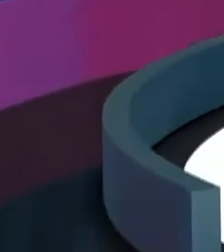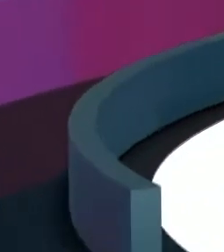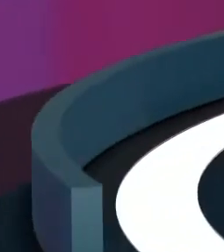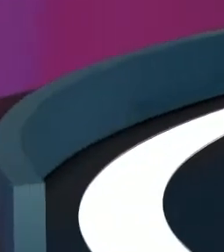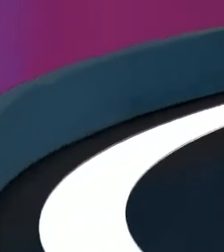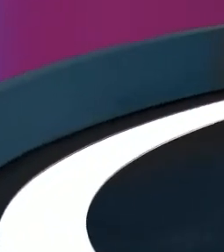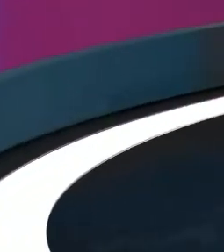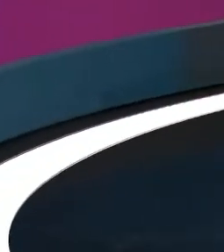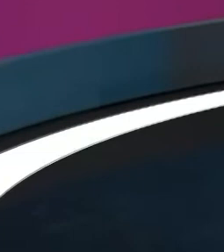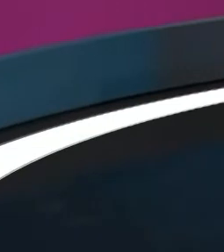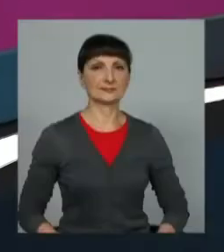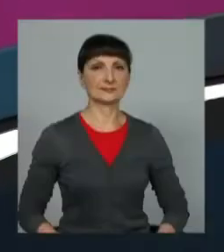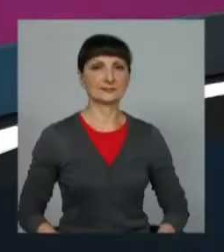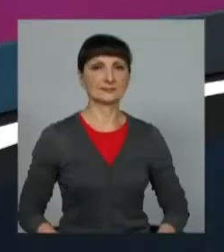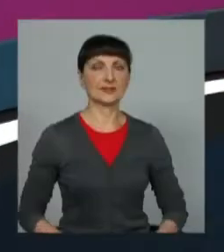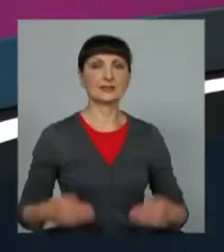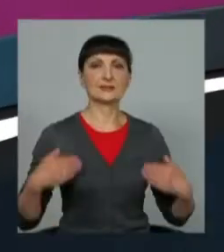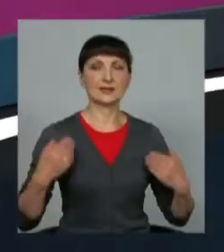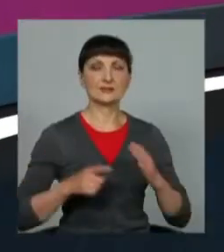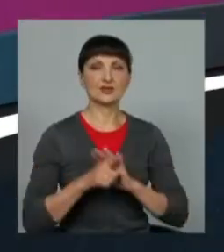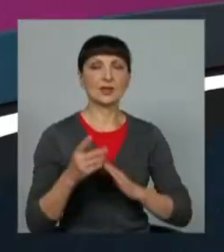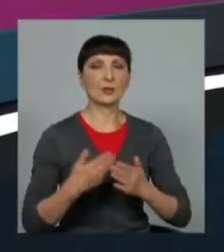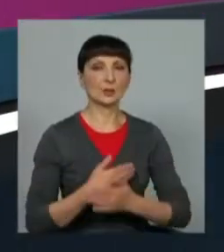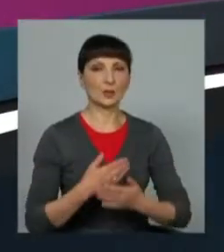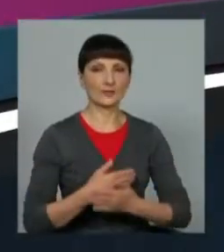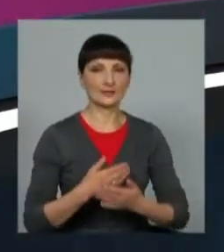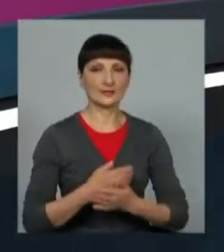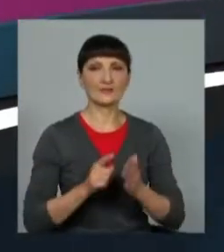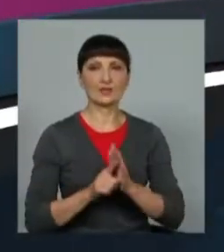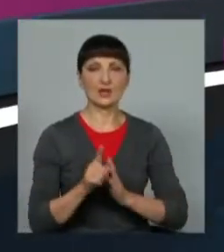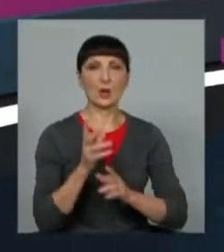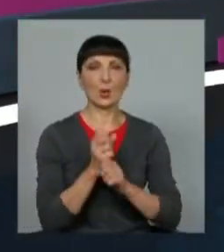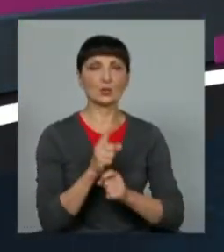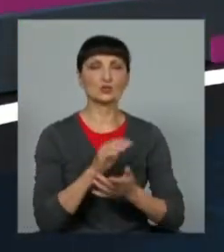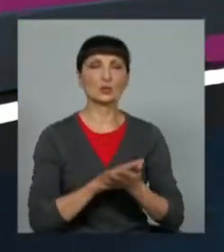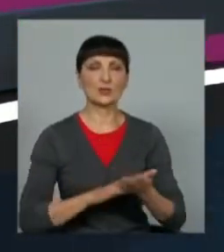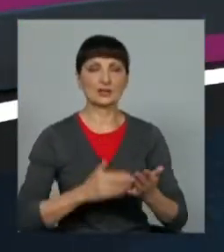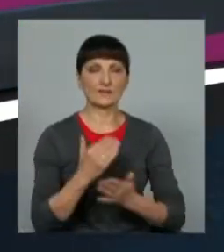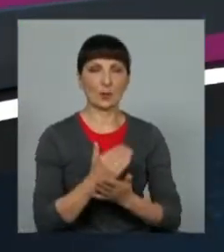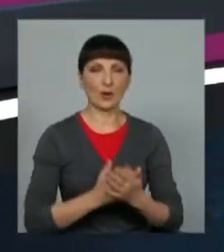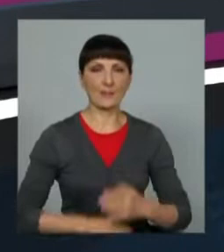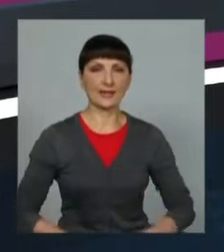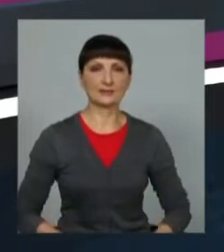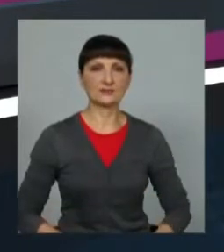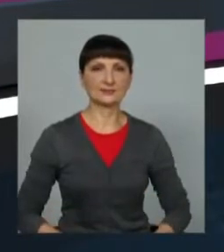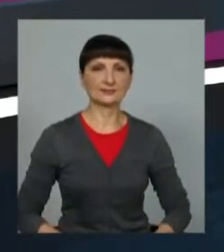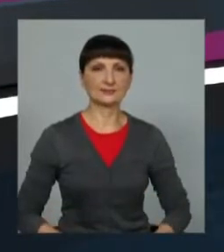Здравствуйте! В прямом эфире телеканала «Алматы новости» в студии Диас Махамбетов. И в начале коротко о главном к этому часу.